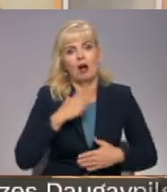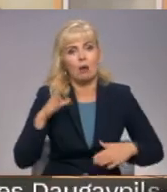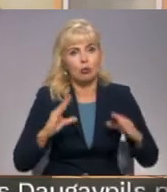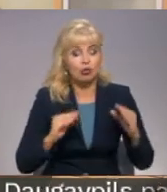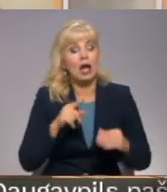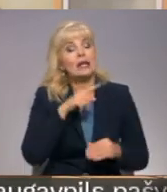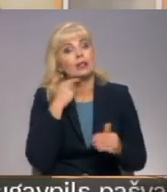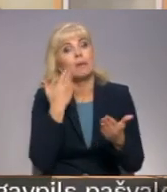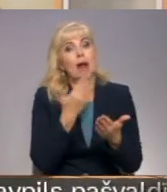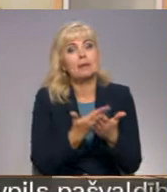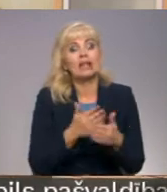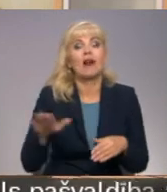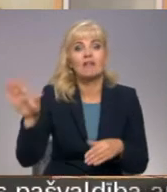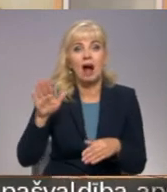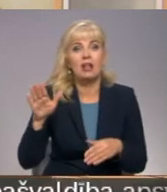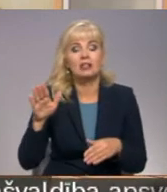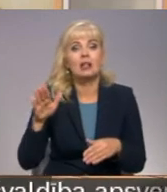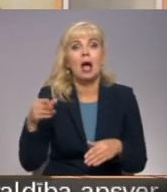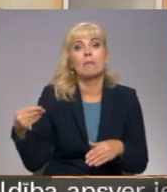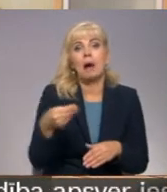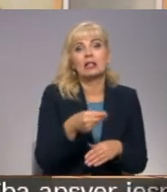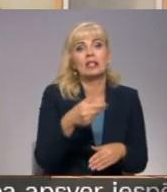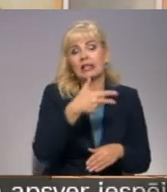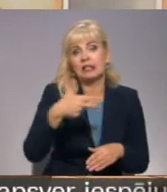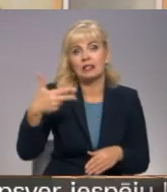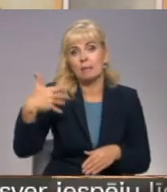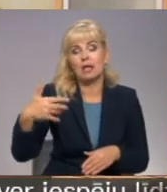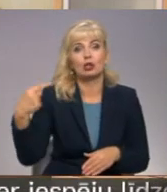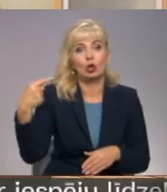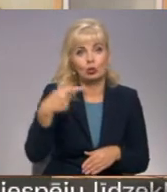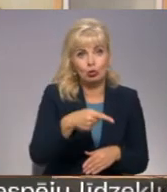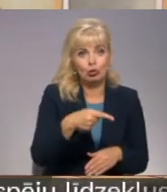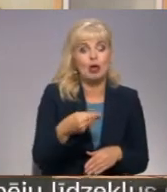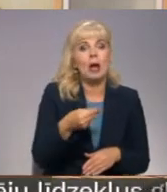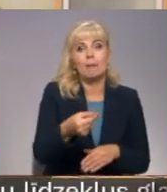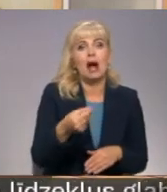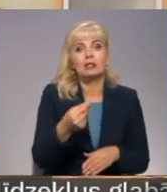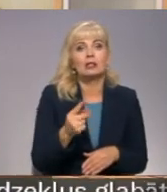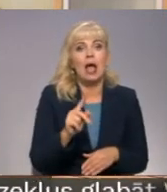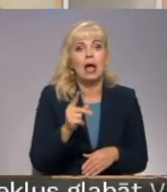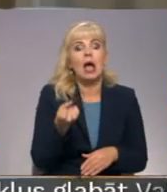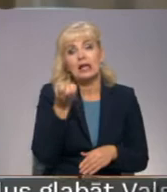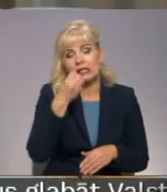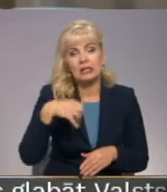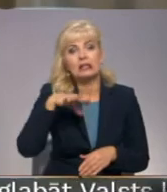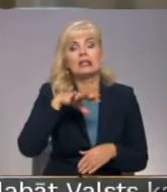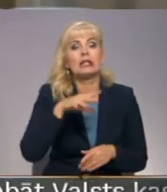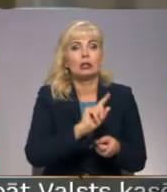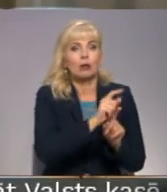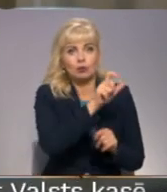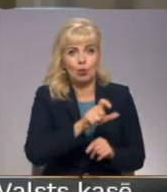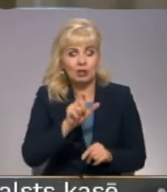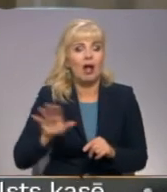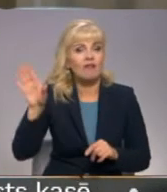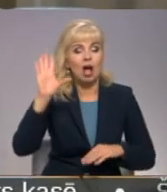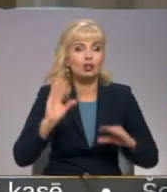gribētu piedāvāt, lai valsts maksā 350 tūkstoši, ko mēs maksājam saviem pirmskolas izglītības skolotājiem. Valsts budžeta